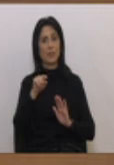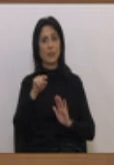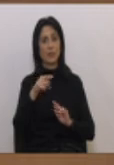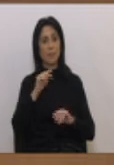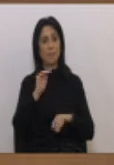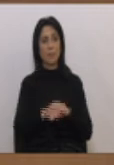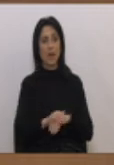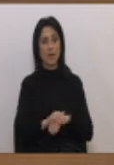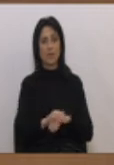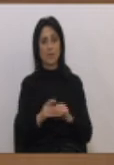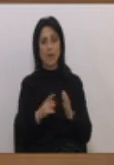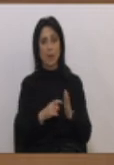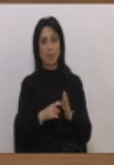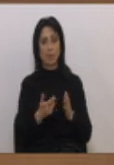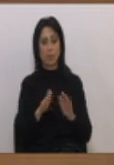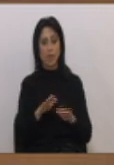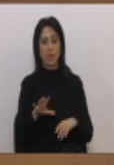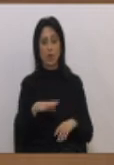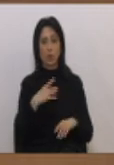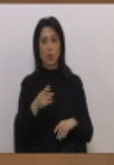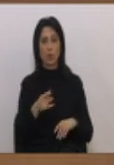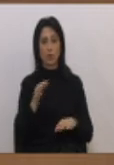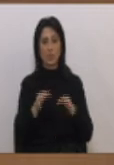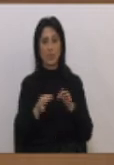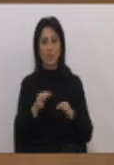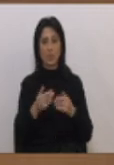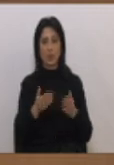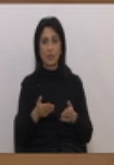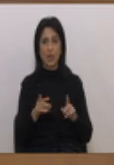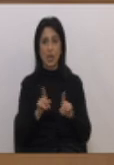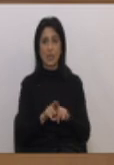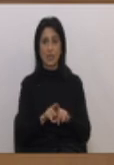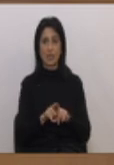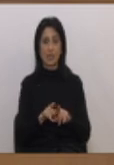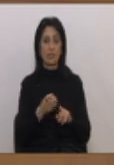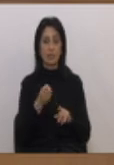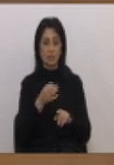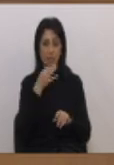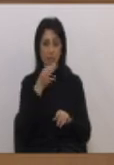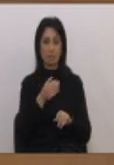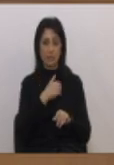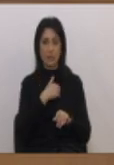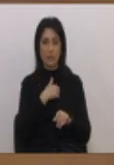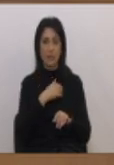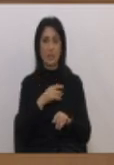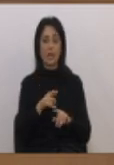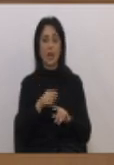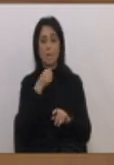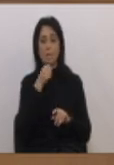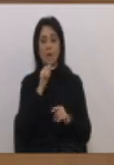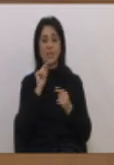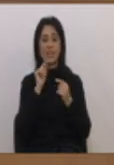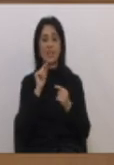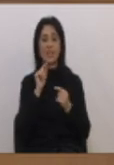იმ ფაქტის გამოძიება, რომელსაც ადგილი ჰქონდა სასამართლოს წინ. ასევე არ შეიძლება არ გამოვახმაუროთ კრიტიკული მედიის წინააღმდეგ